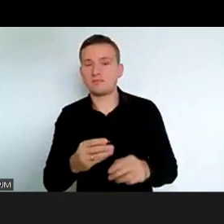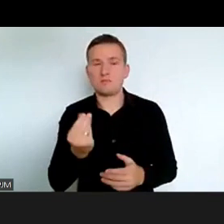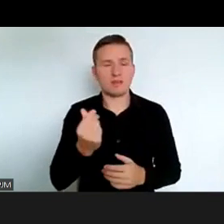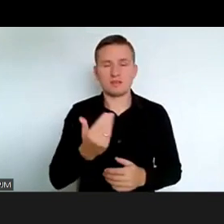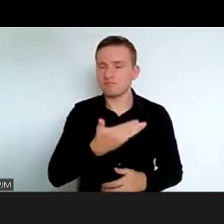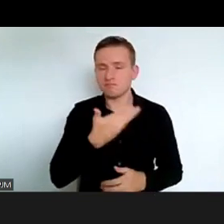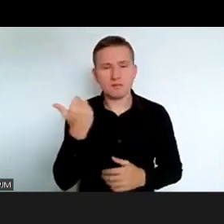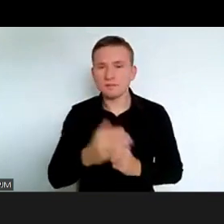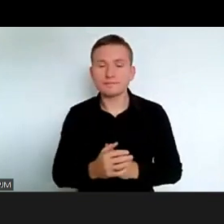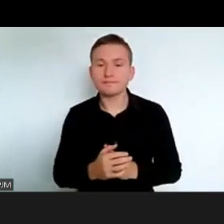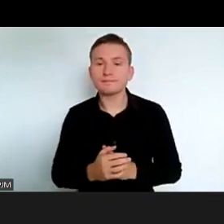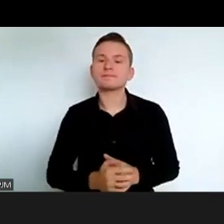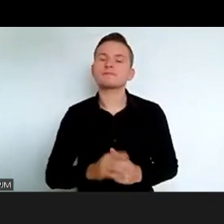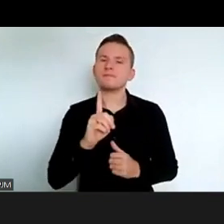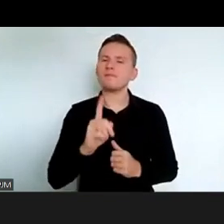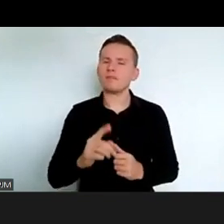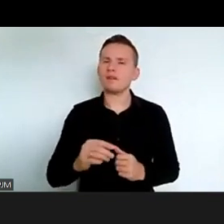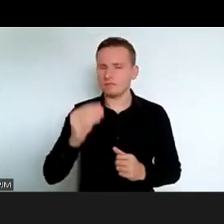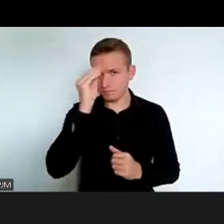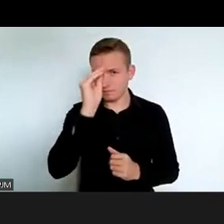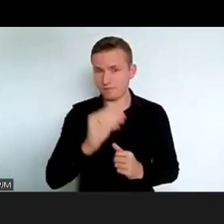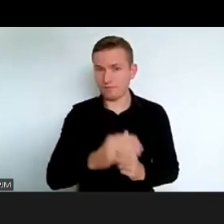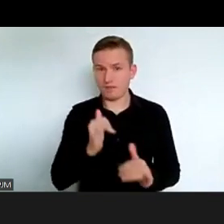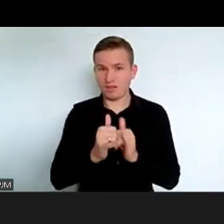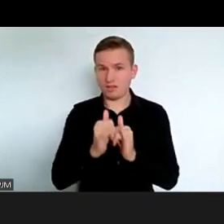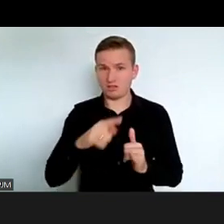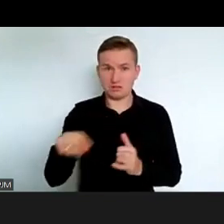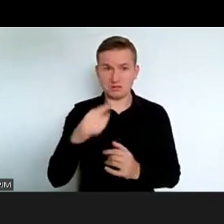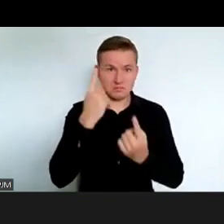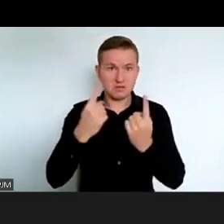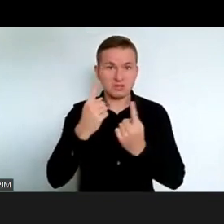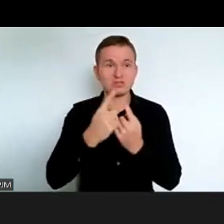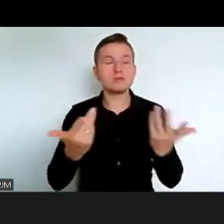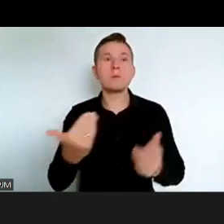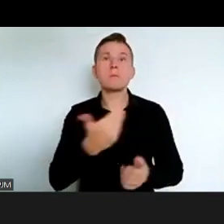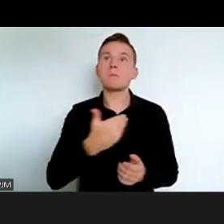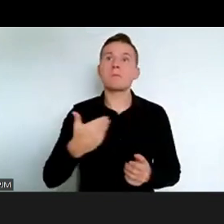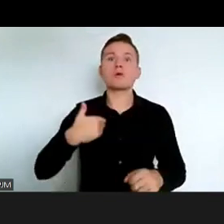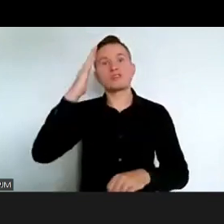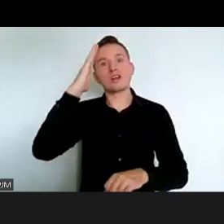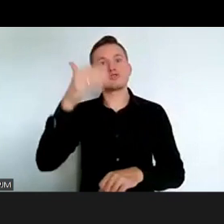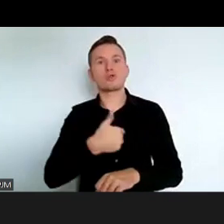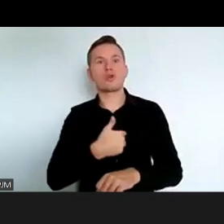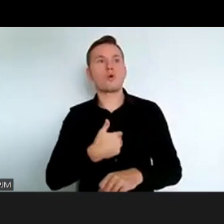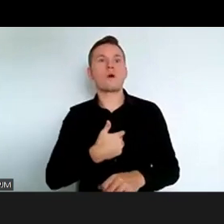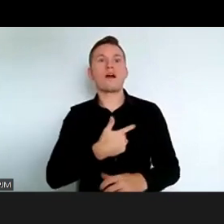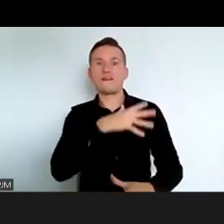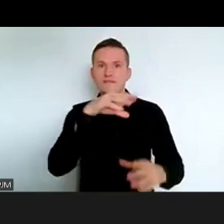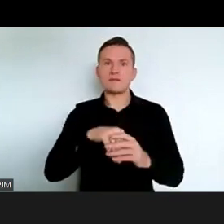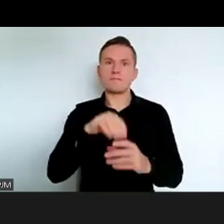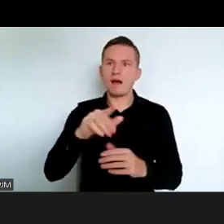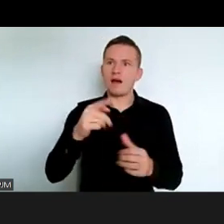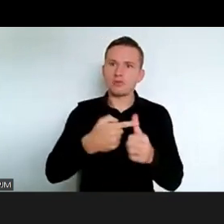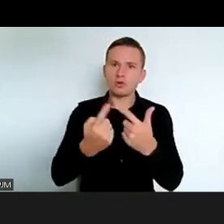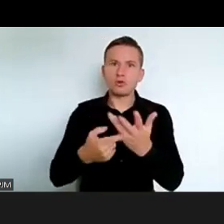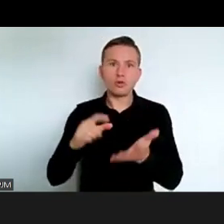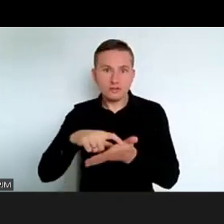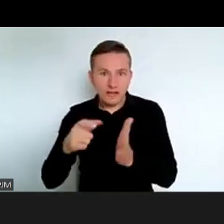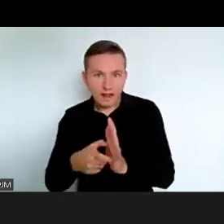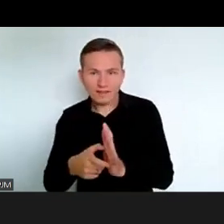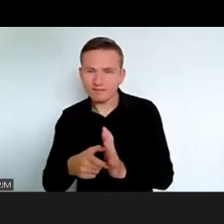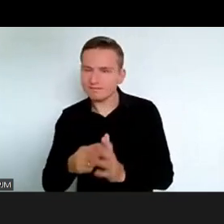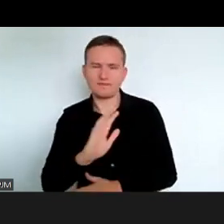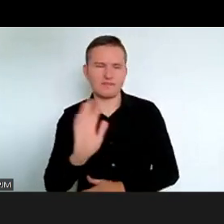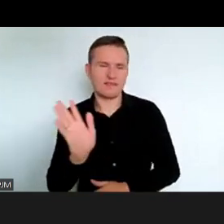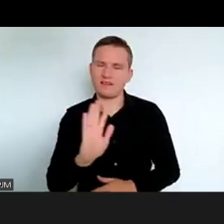ja to podkreślę, jeżeli ktoś z Państwa myśli, że polska szkoła właśnie tak jest wyposażona i ma takie sale,